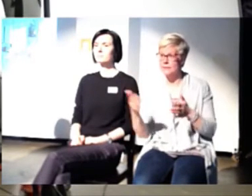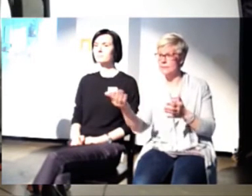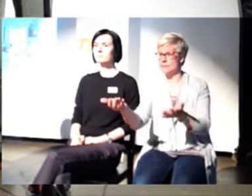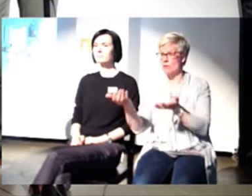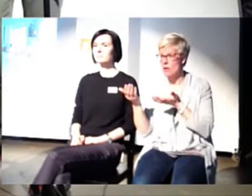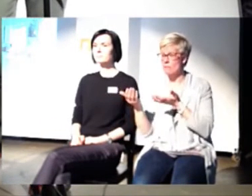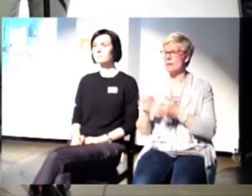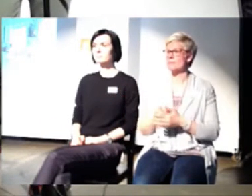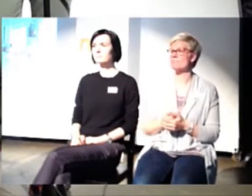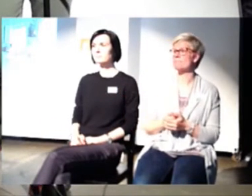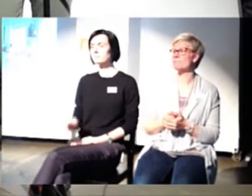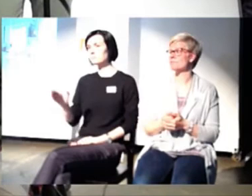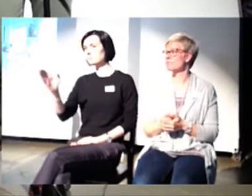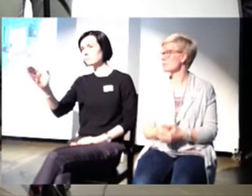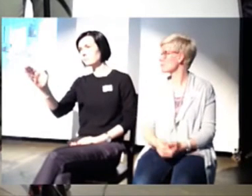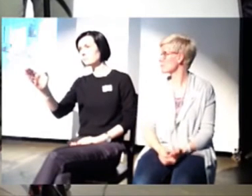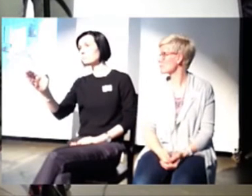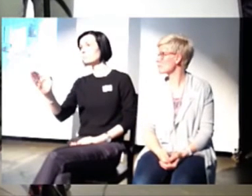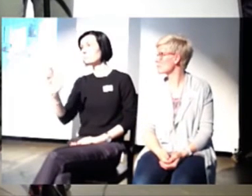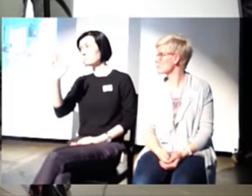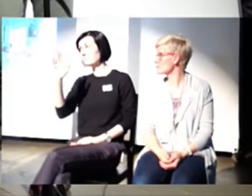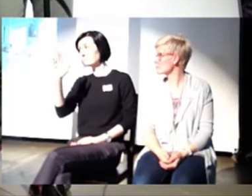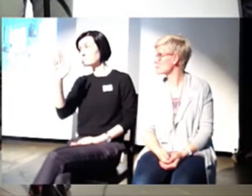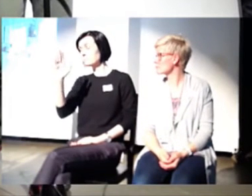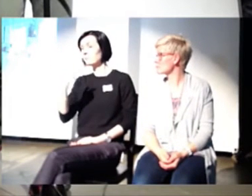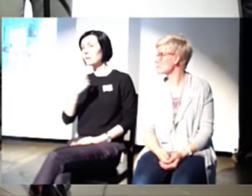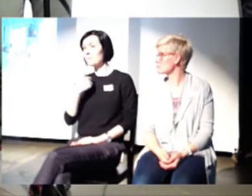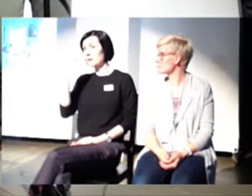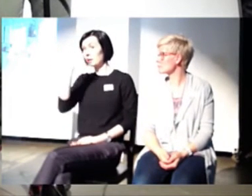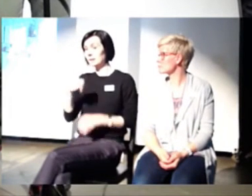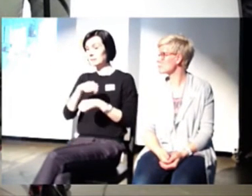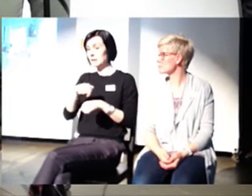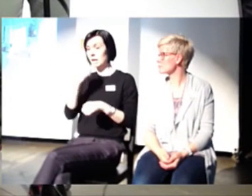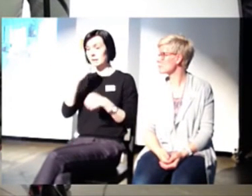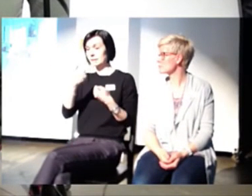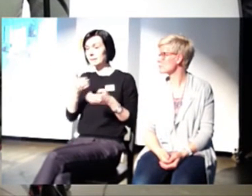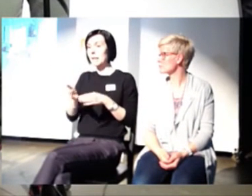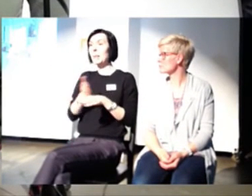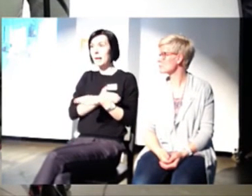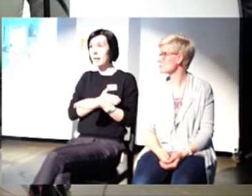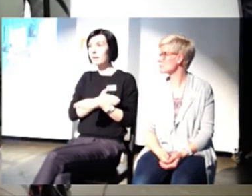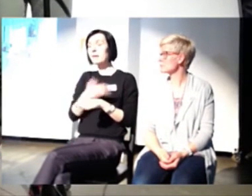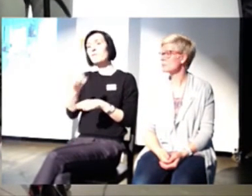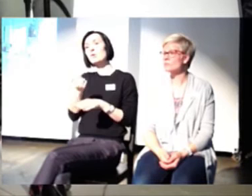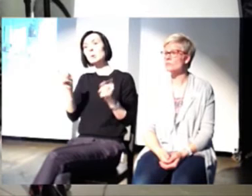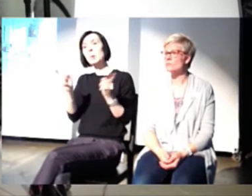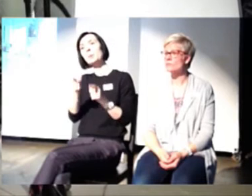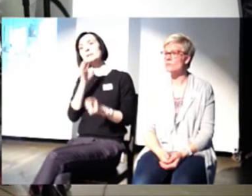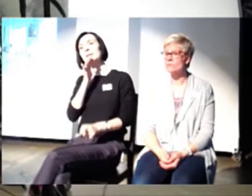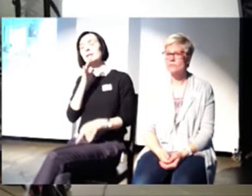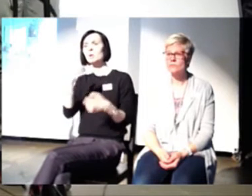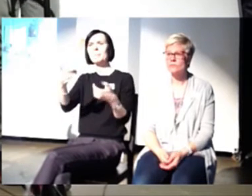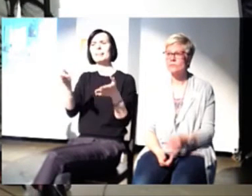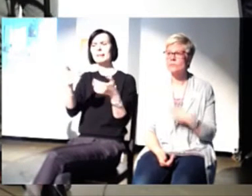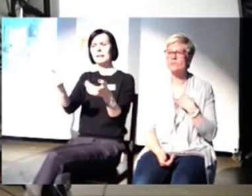Saaren residenssi tulisi paikalle, niin ehkä sä voisit sanoa jotain lyhyesti vaan siitä, että miten se on, minkälaiset tilat on, niin onko